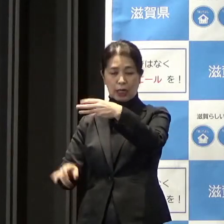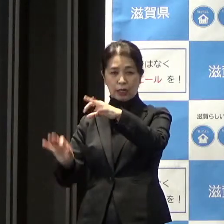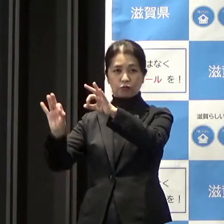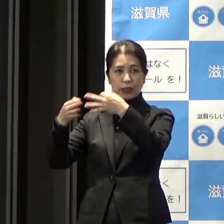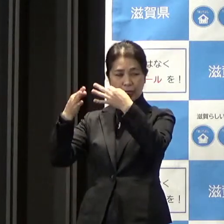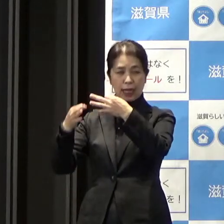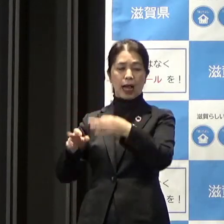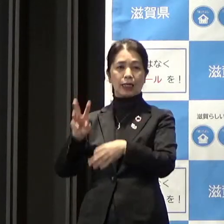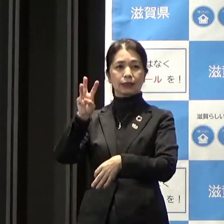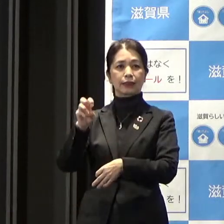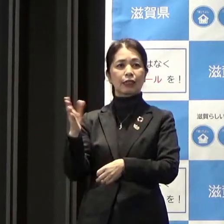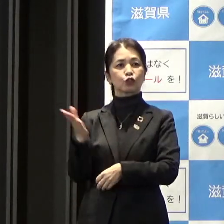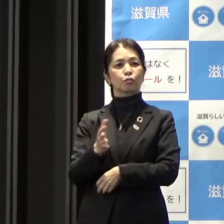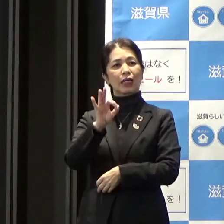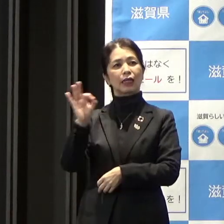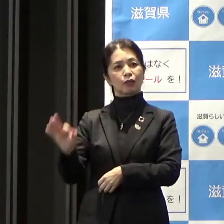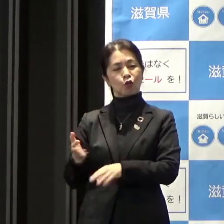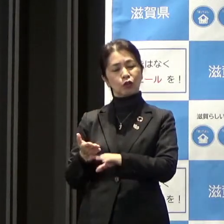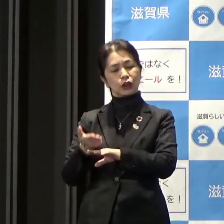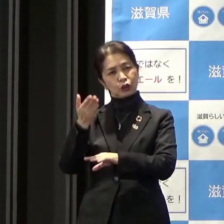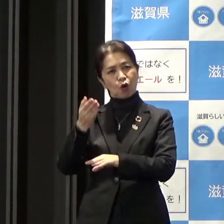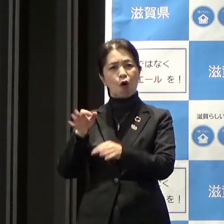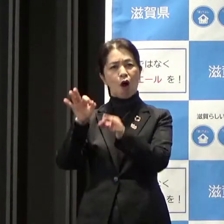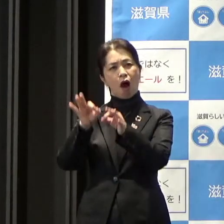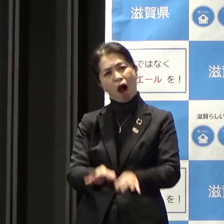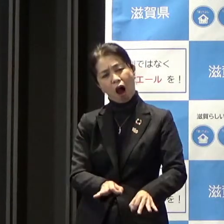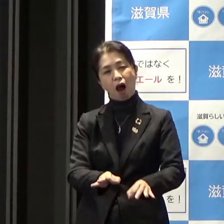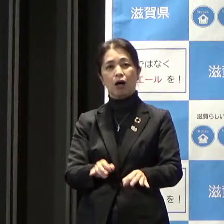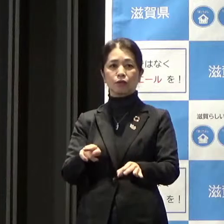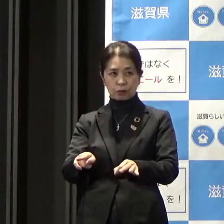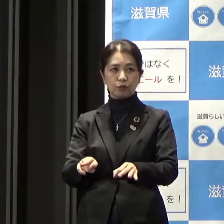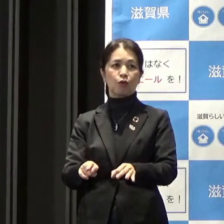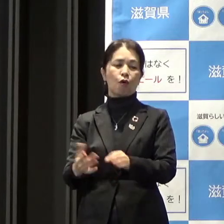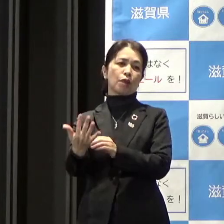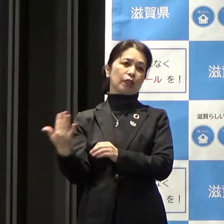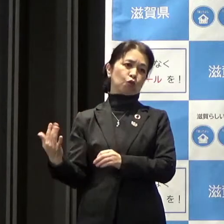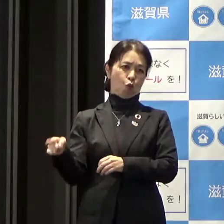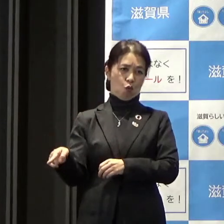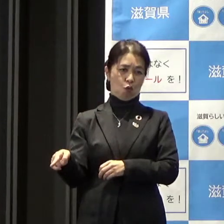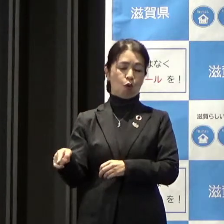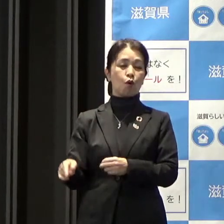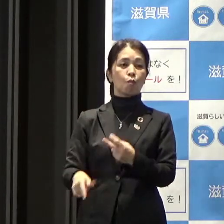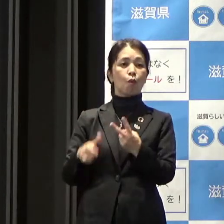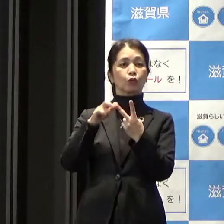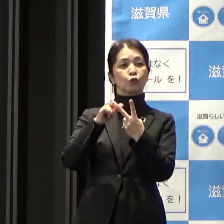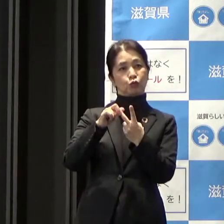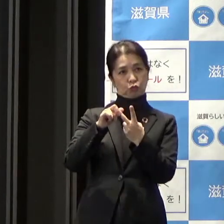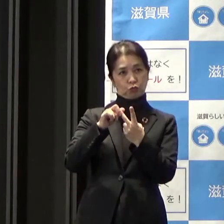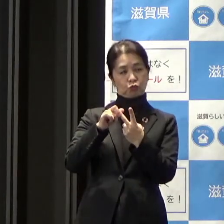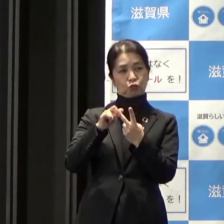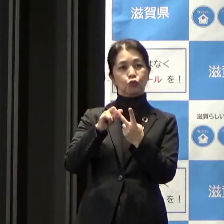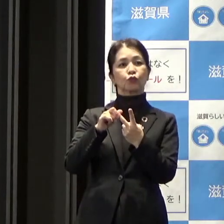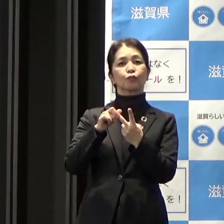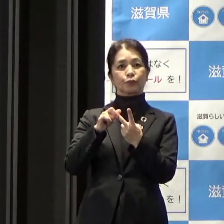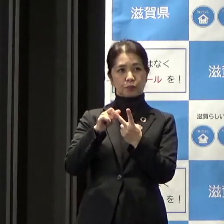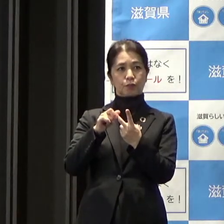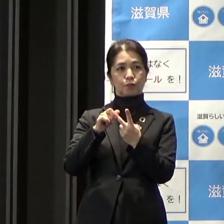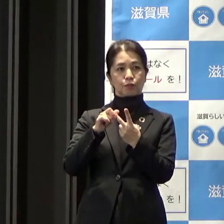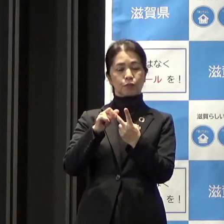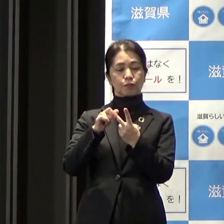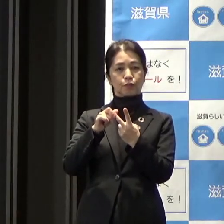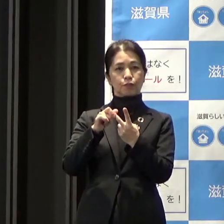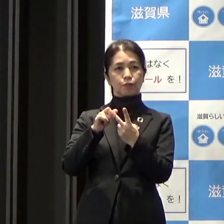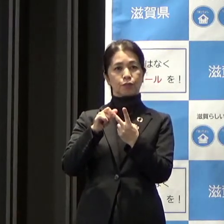少している、 30% 以上減少しているということでございます。またもう一つ、先ほどのもう一つ前の画面の右側